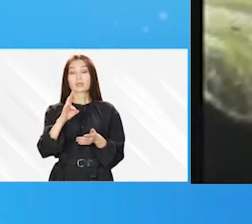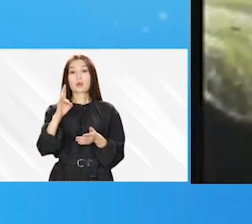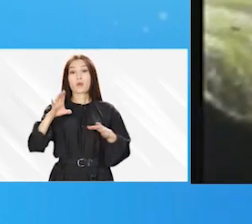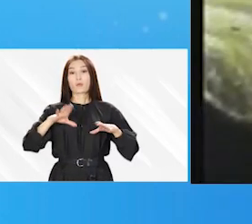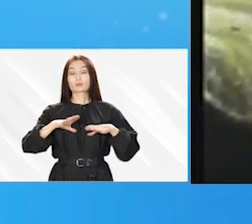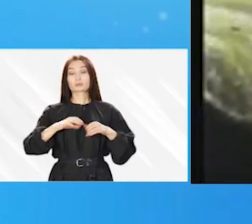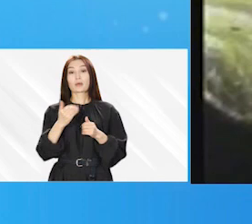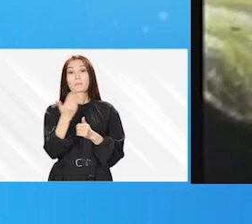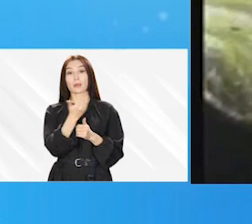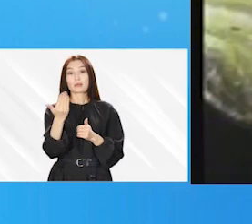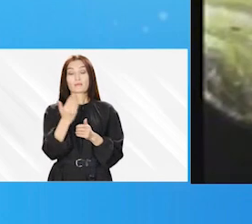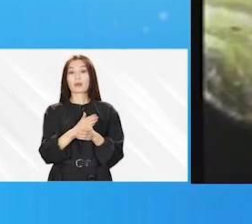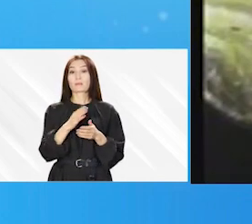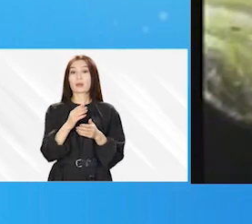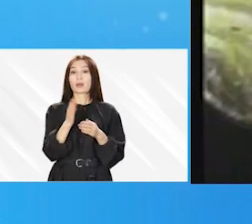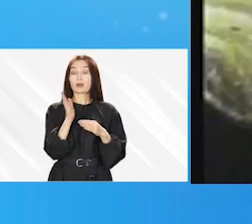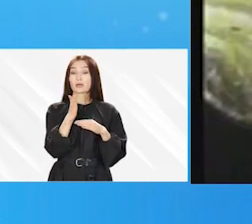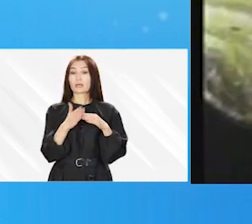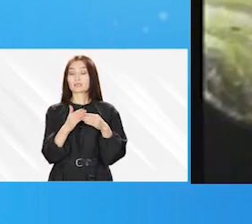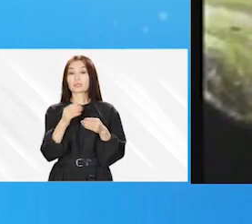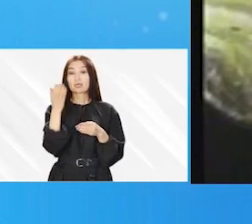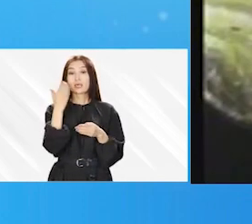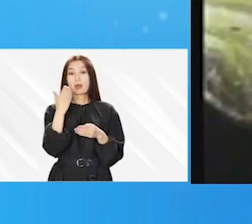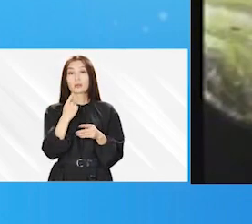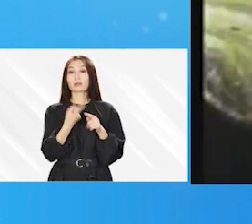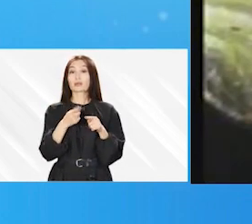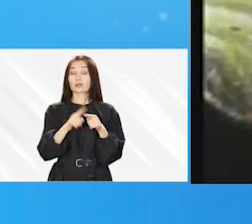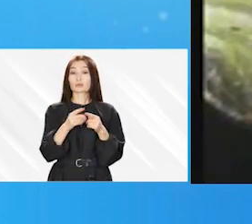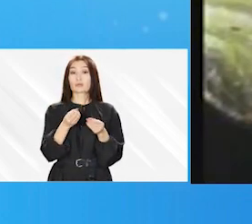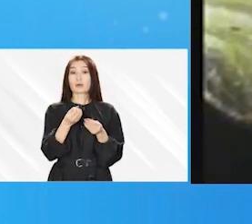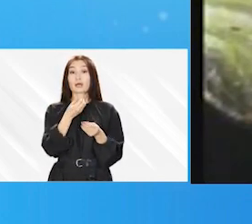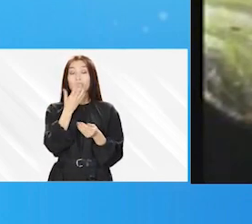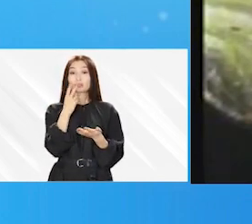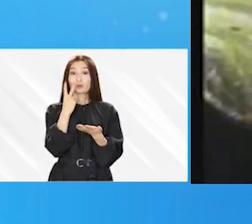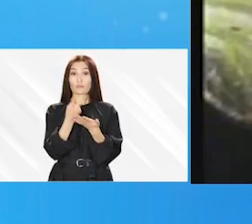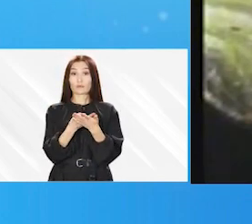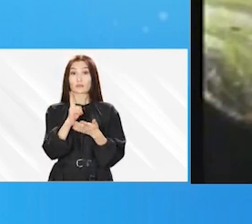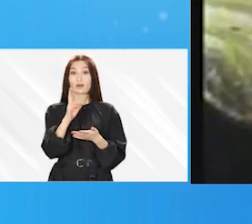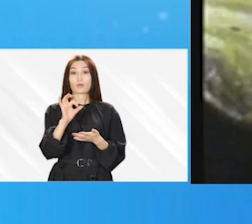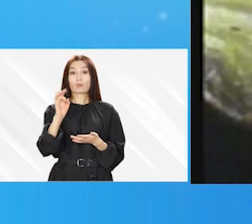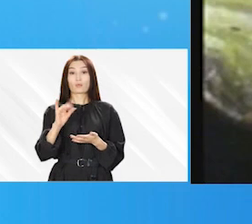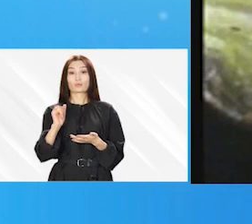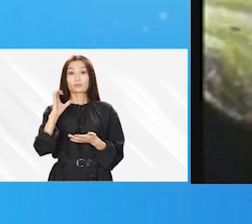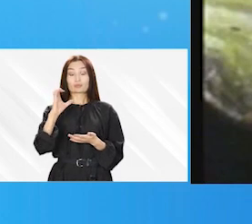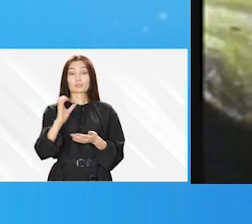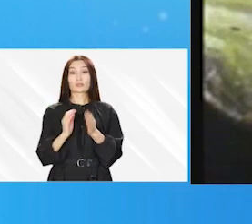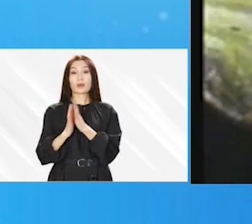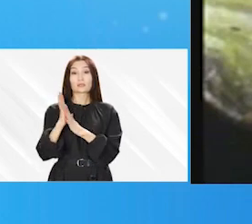перед вами разрез почки яблони на котором хорошо видно что на конусе нарастания